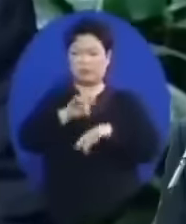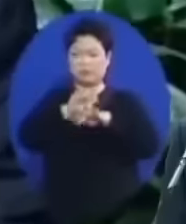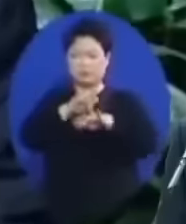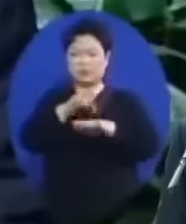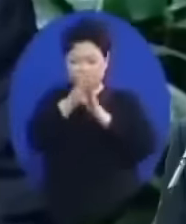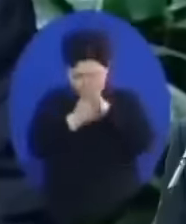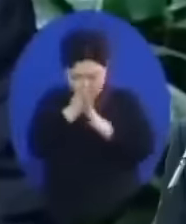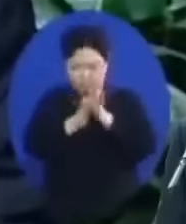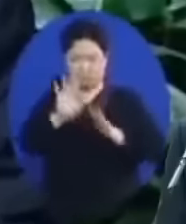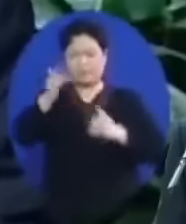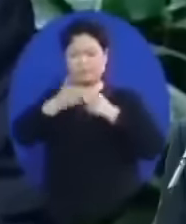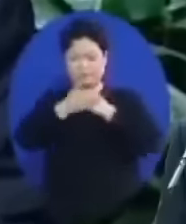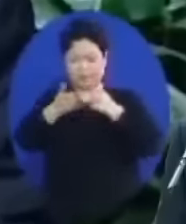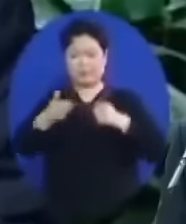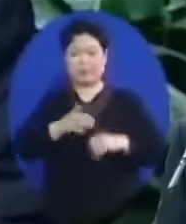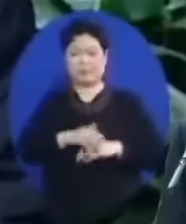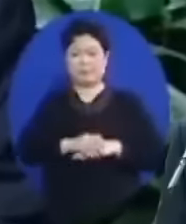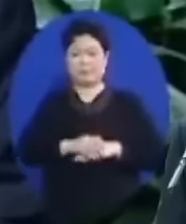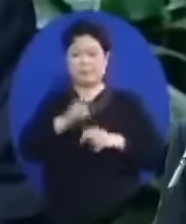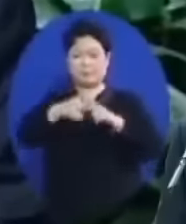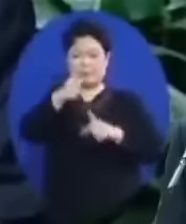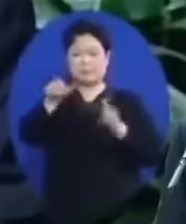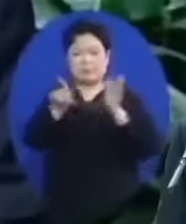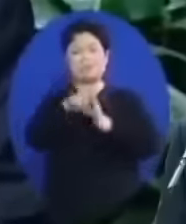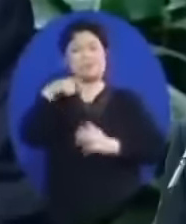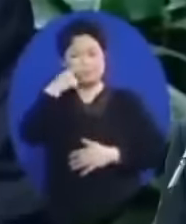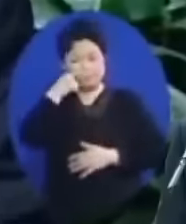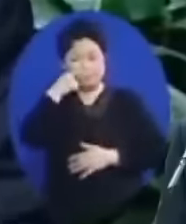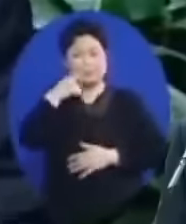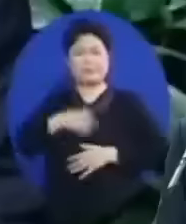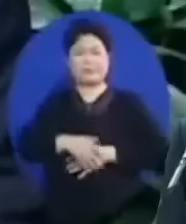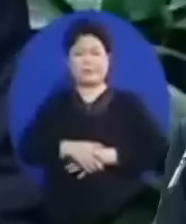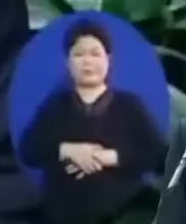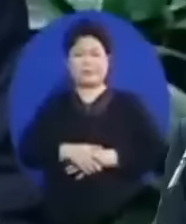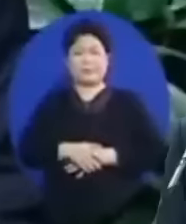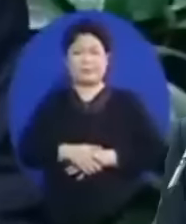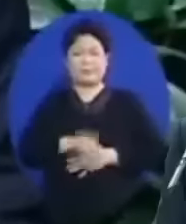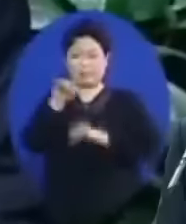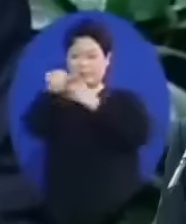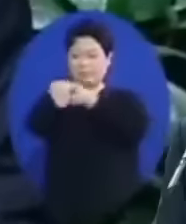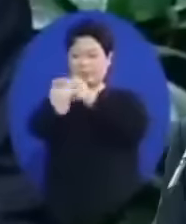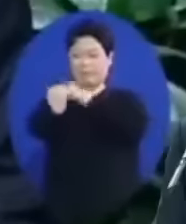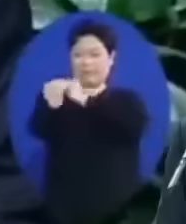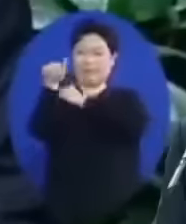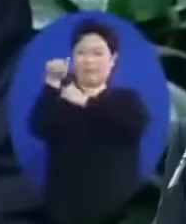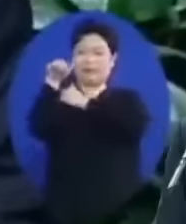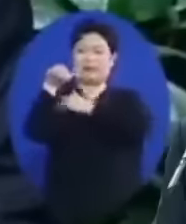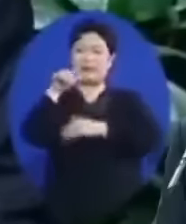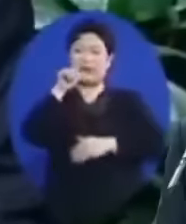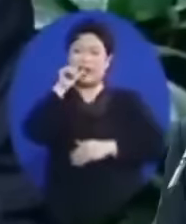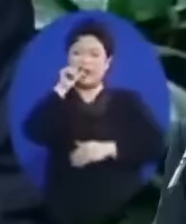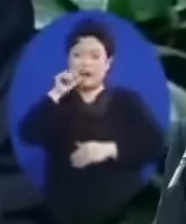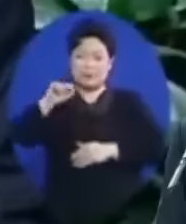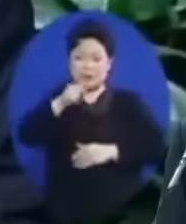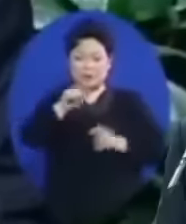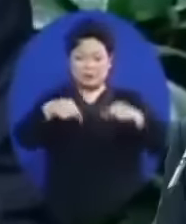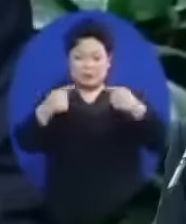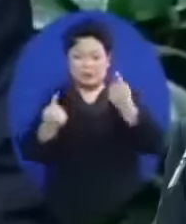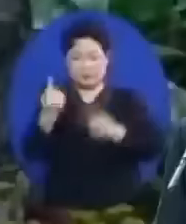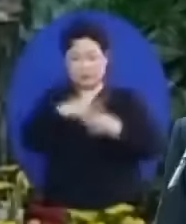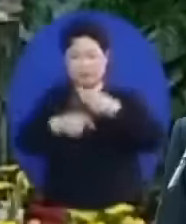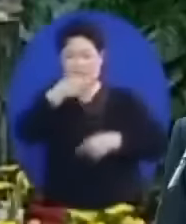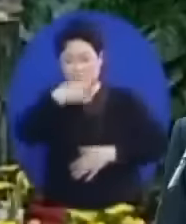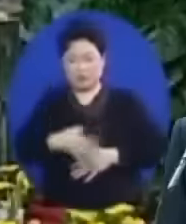못합니다. 그러므로 예수를 못 믿습니다. 약대가 바늘기로 들어가는 것보다 힘듭니다. 제가